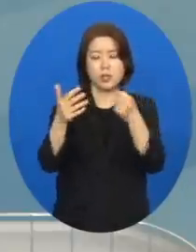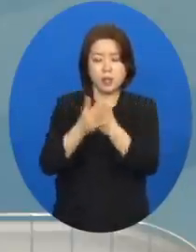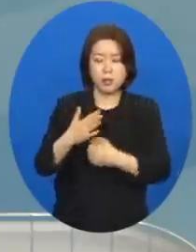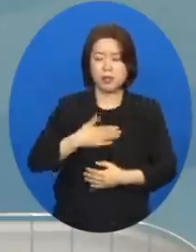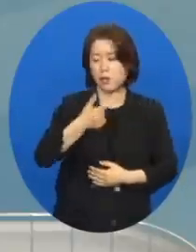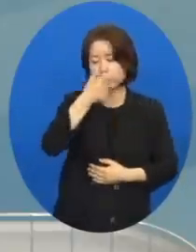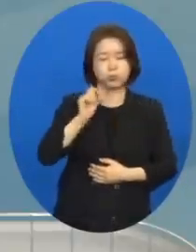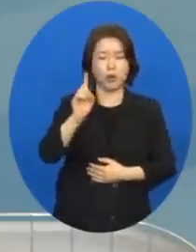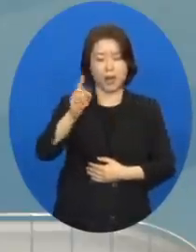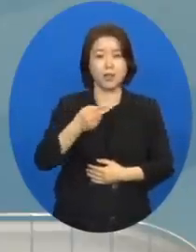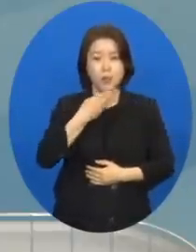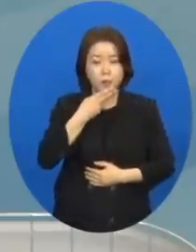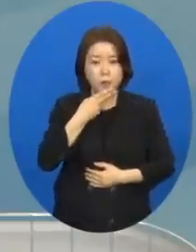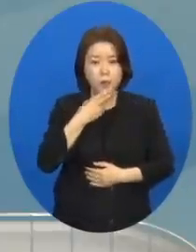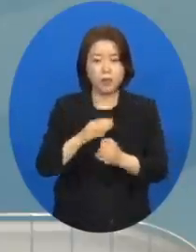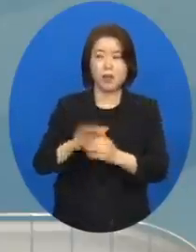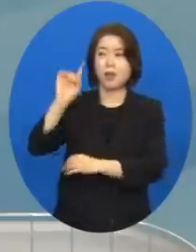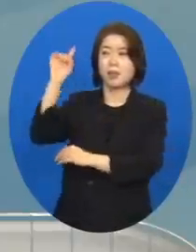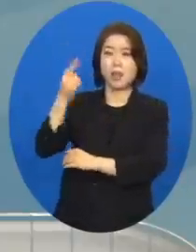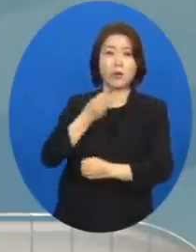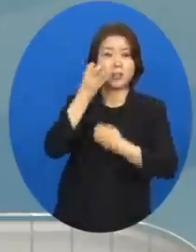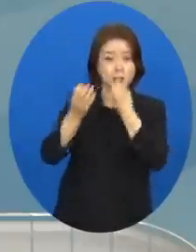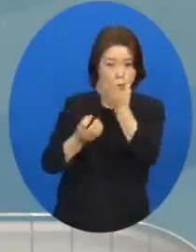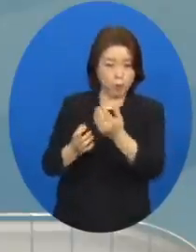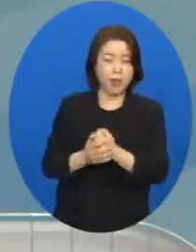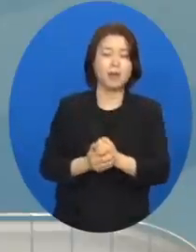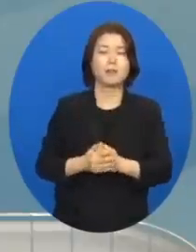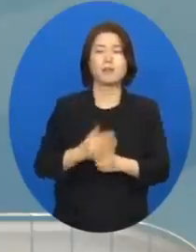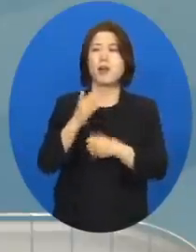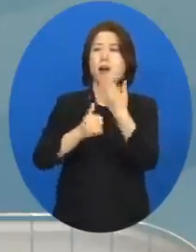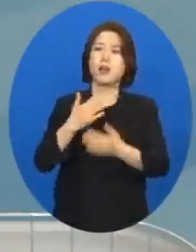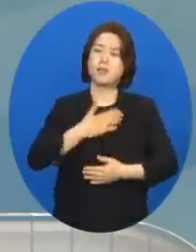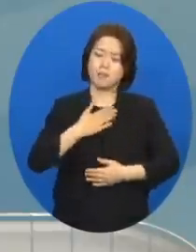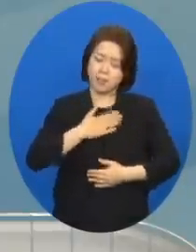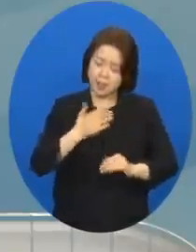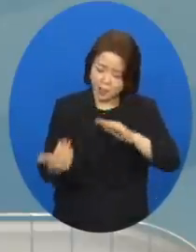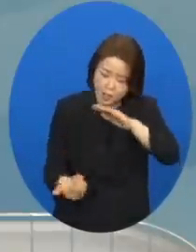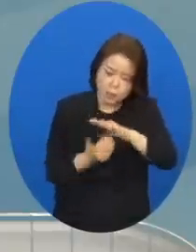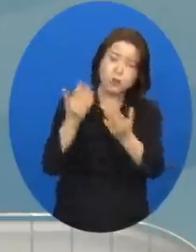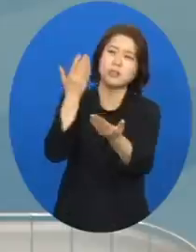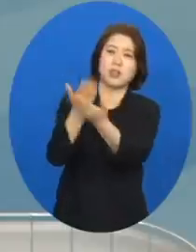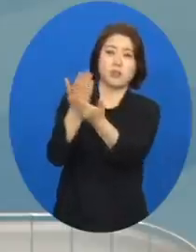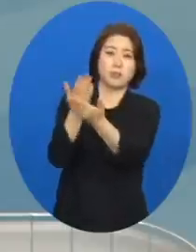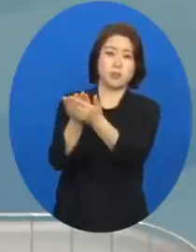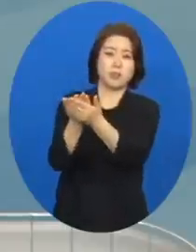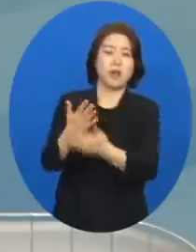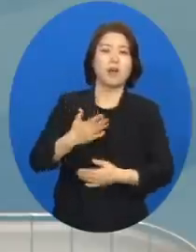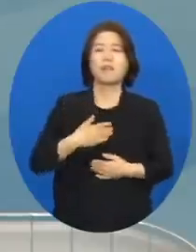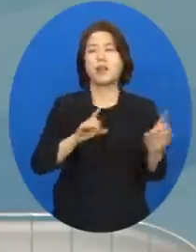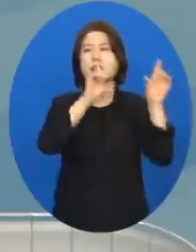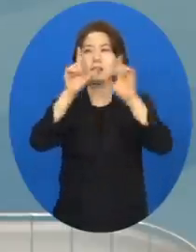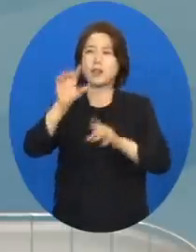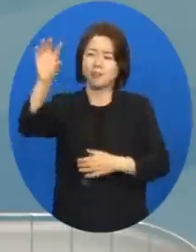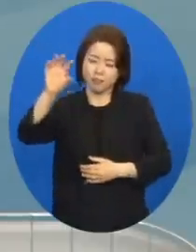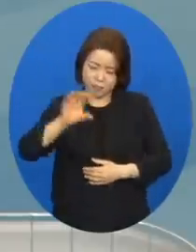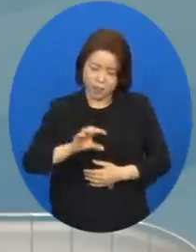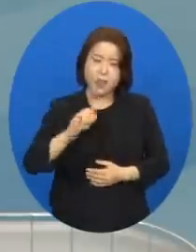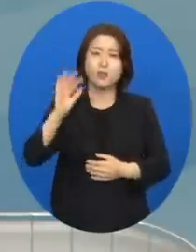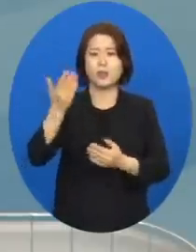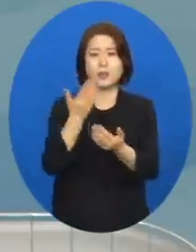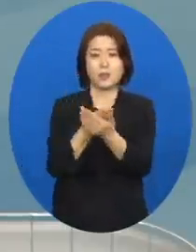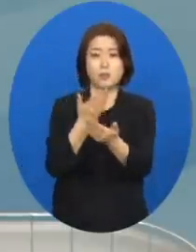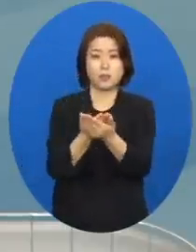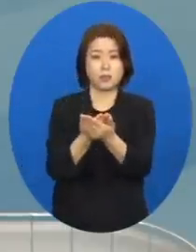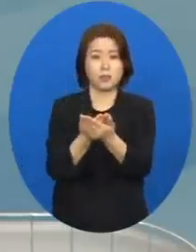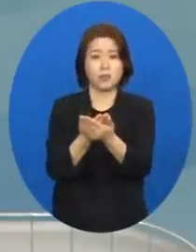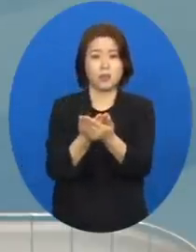없으리로다. 다윗의 이 고백이 하나님 내게 이루어지게 해주십시오. 내 삶이 되게 해주십시오.